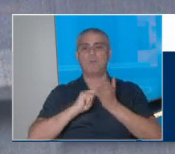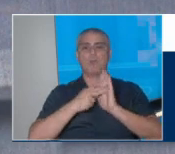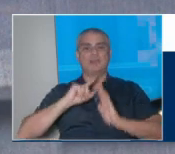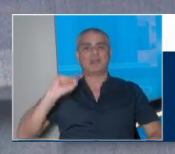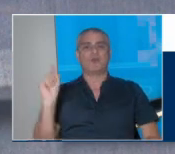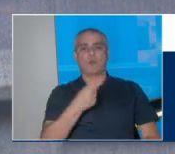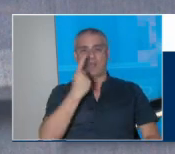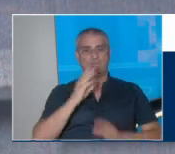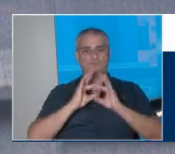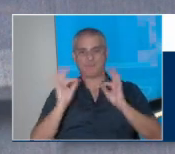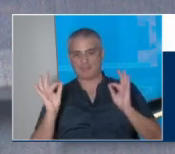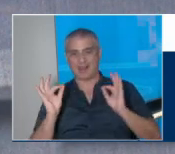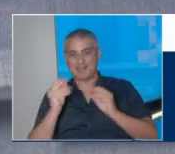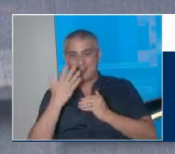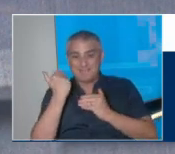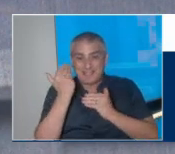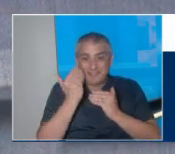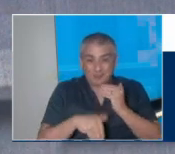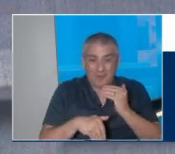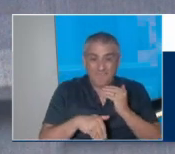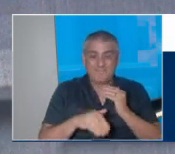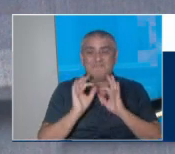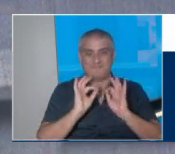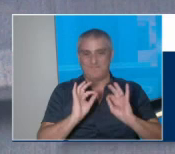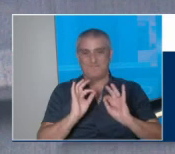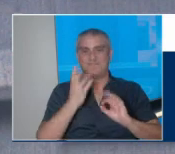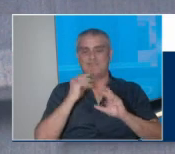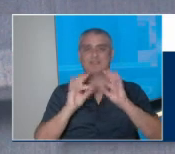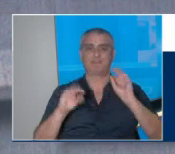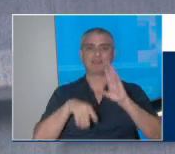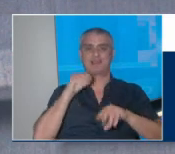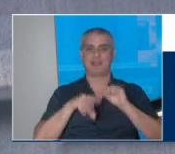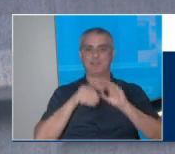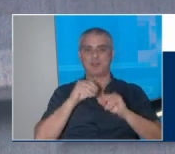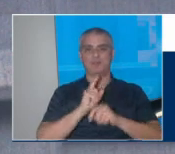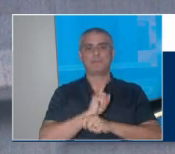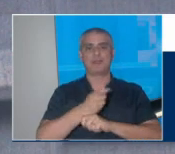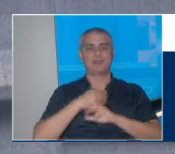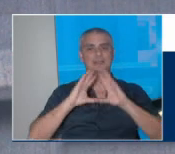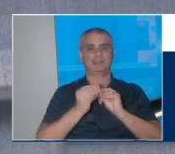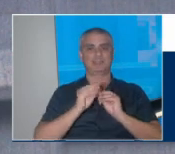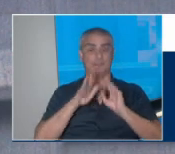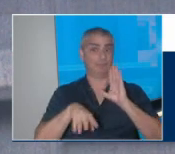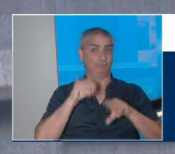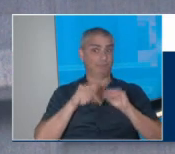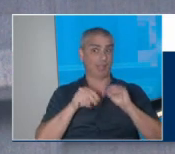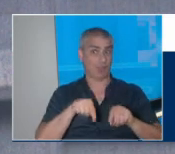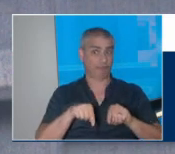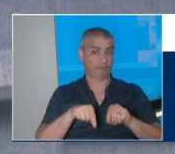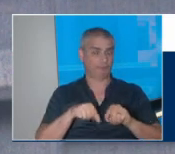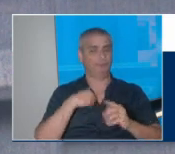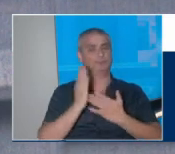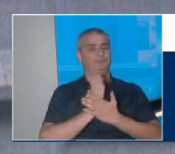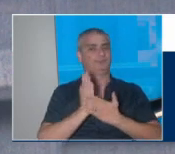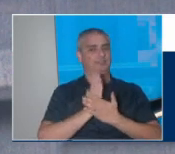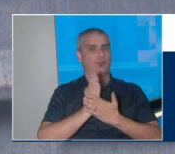כולה נכנסת לישורת האחרונה, רגע לפני כאמור פתיחת הקלפיות. מיד נסכם את מערכת הבחירות הזו,